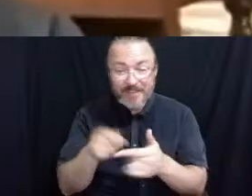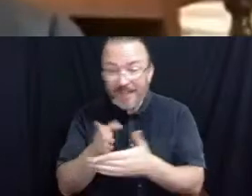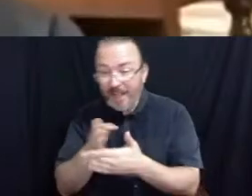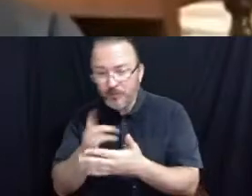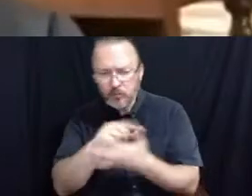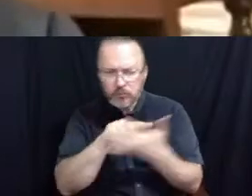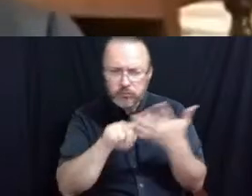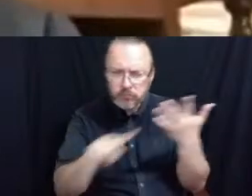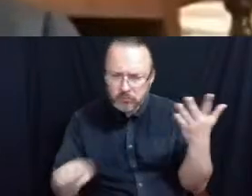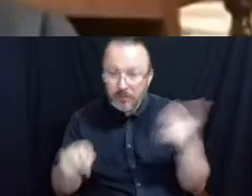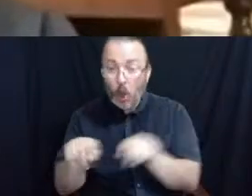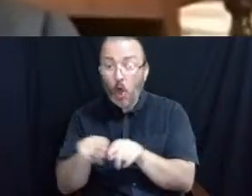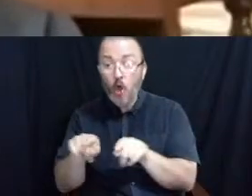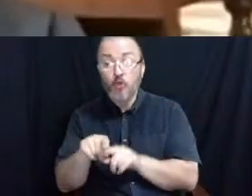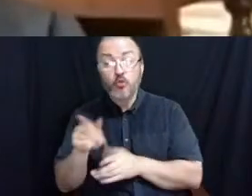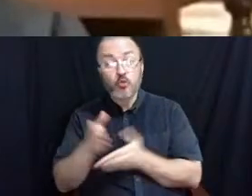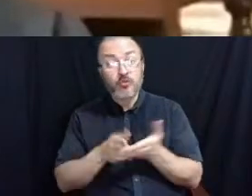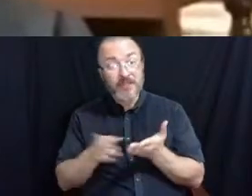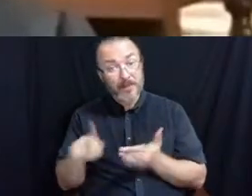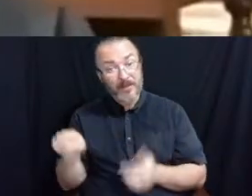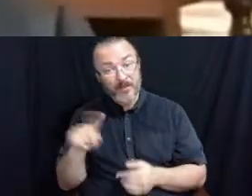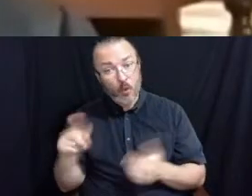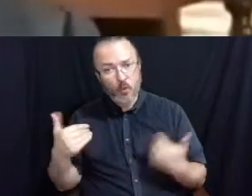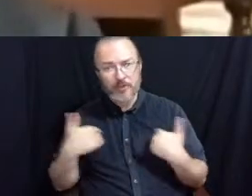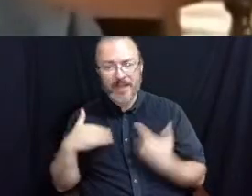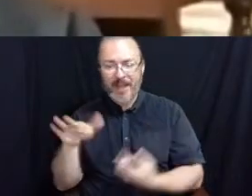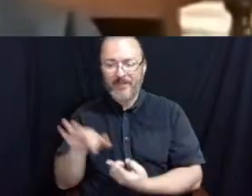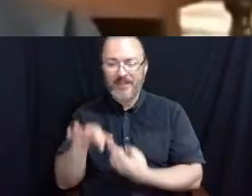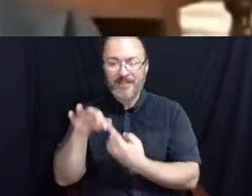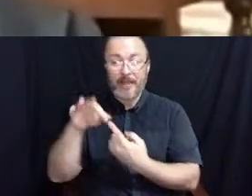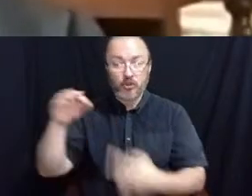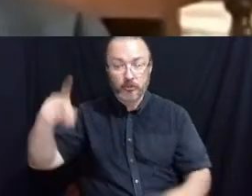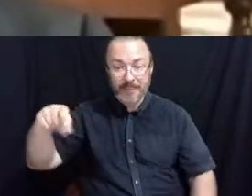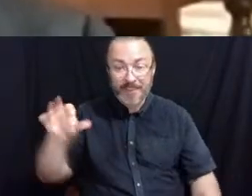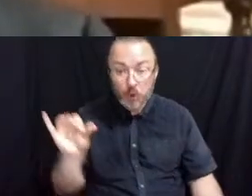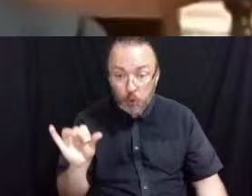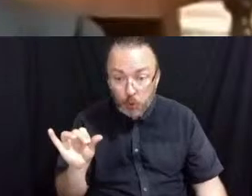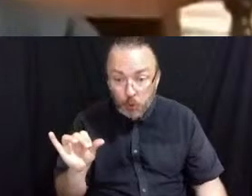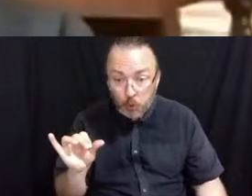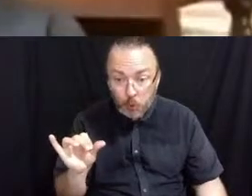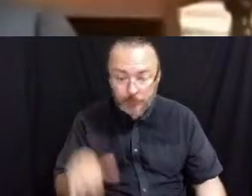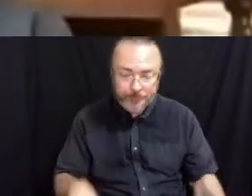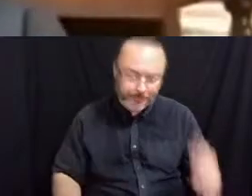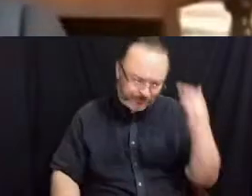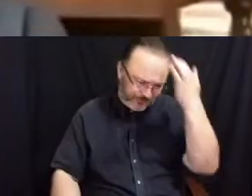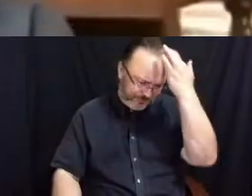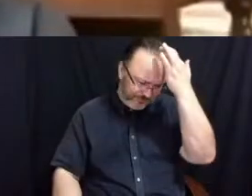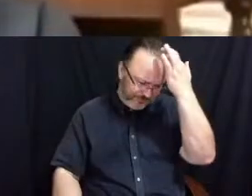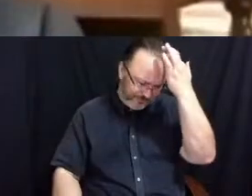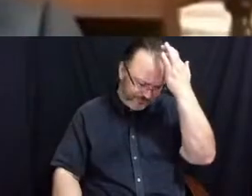et les apprenants qui ont des besoins particuliers.